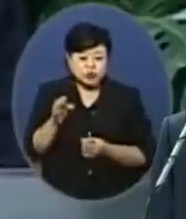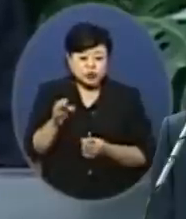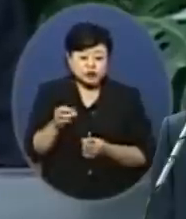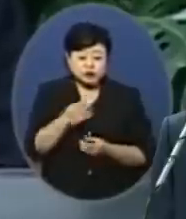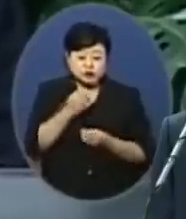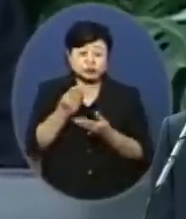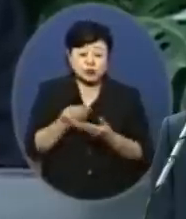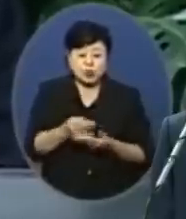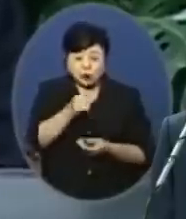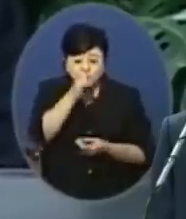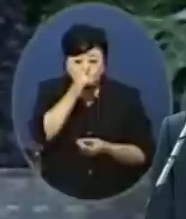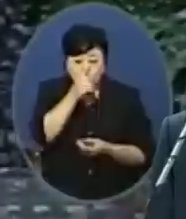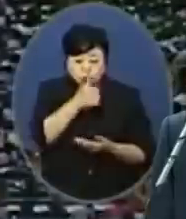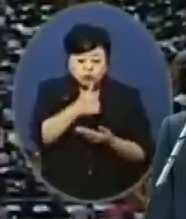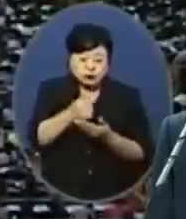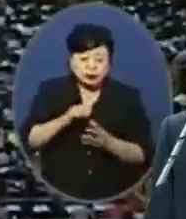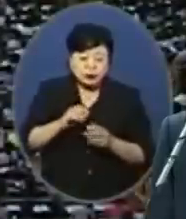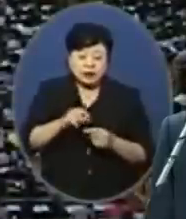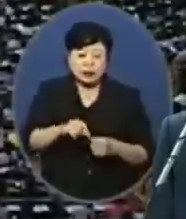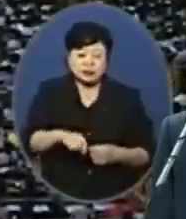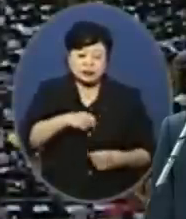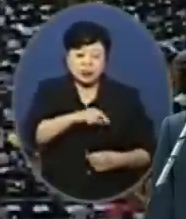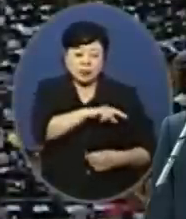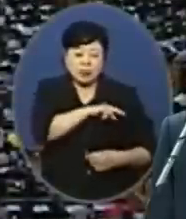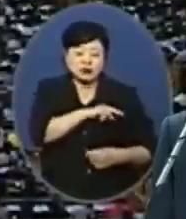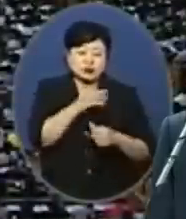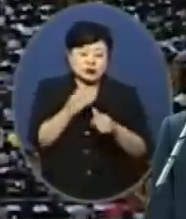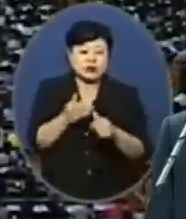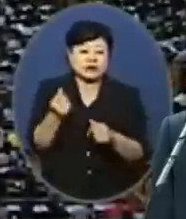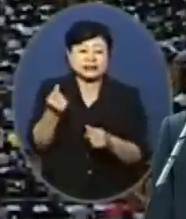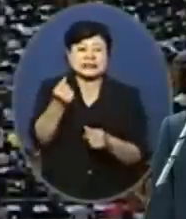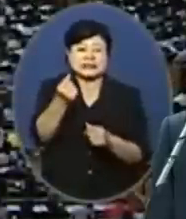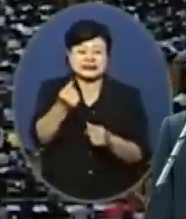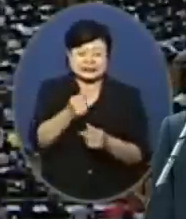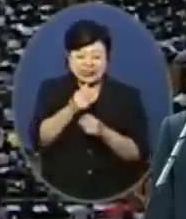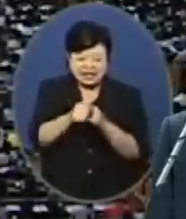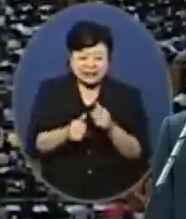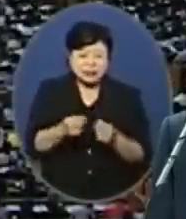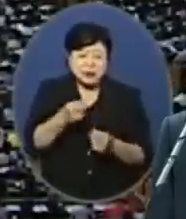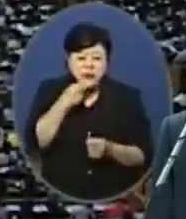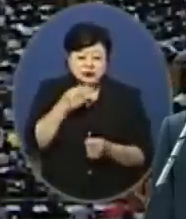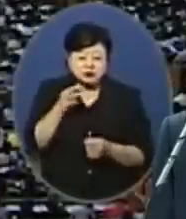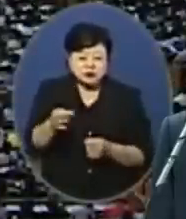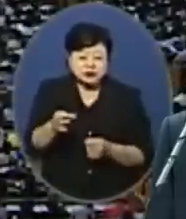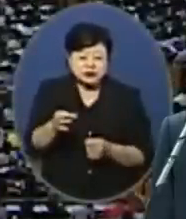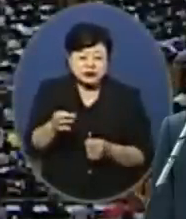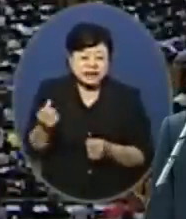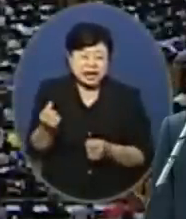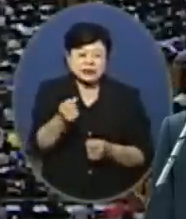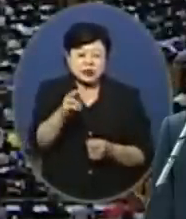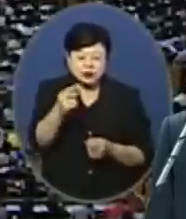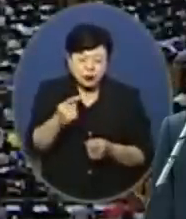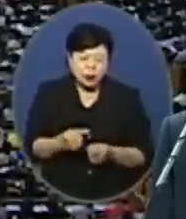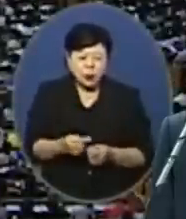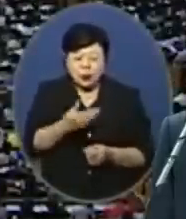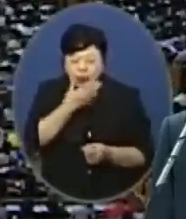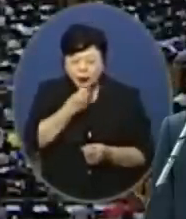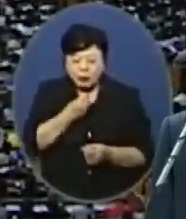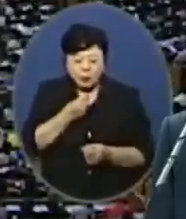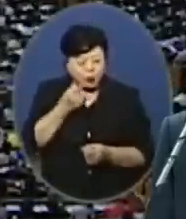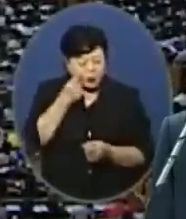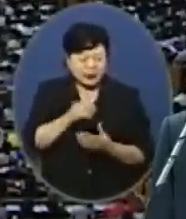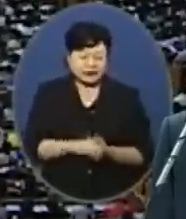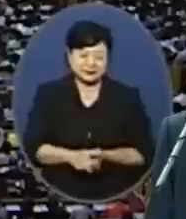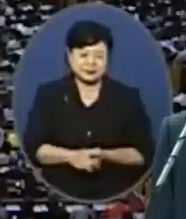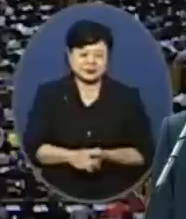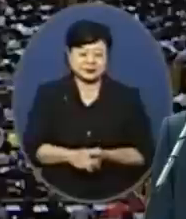축복이 있어도 주님 그 나라와 그 일을 먼저 구하고 가져야지 하나님 없이 물질을 아무리 소유해도 그것이 행복이 되지 못하는